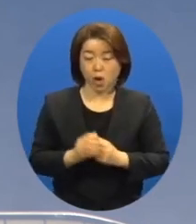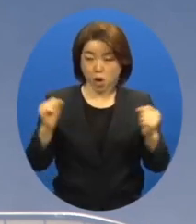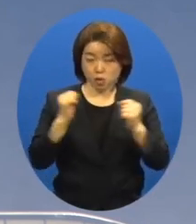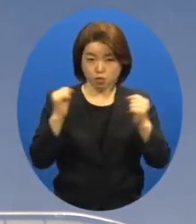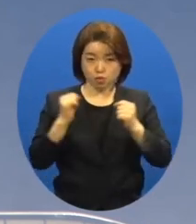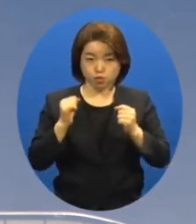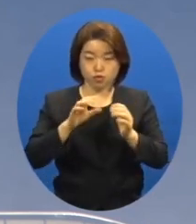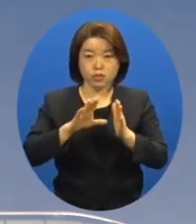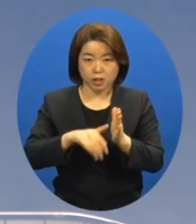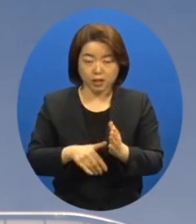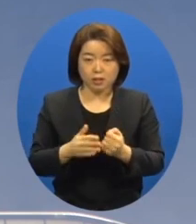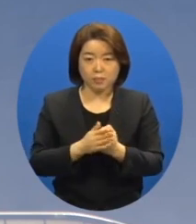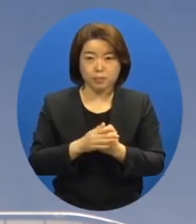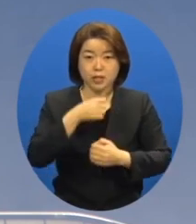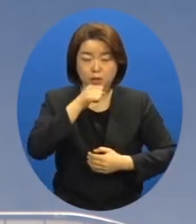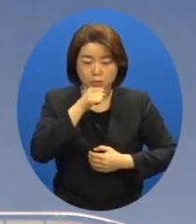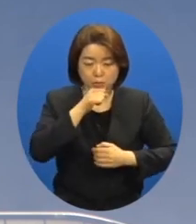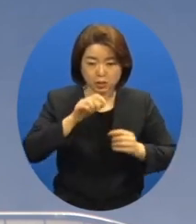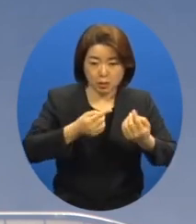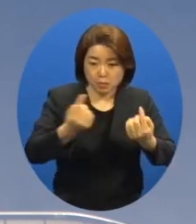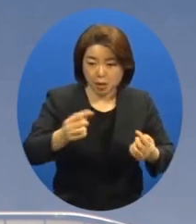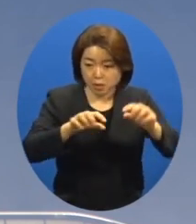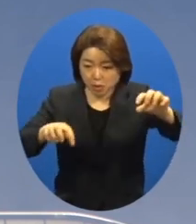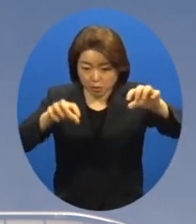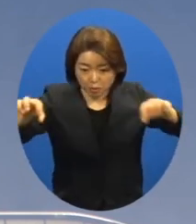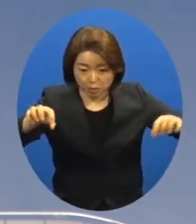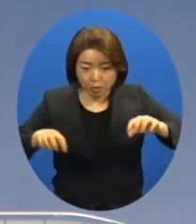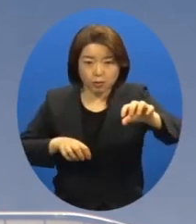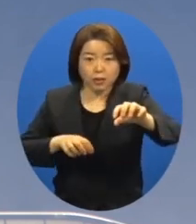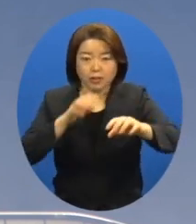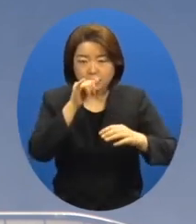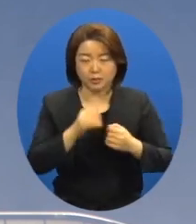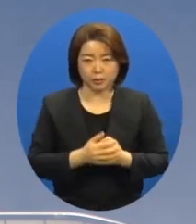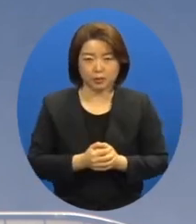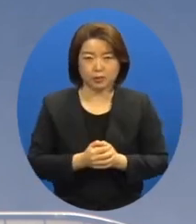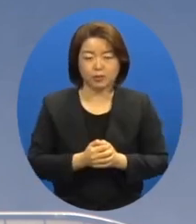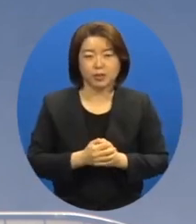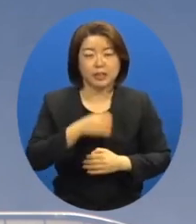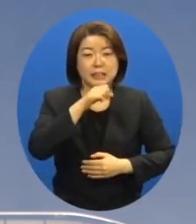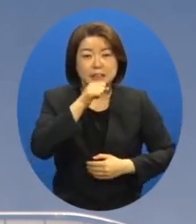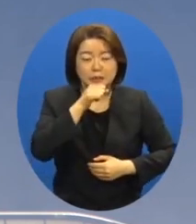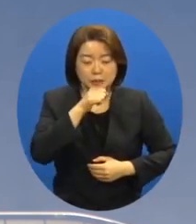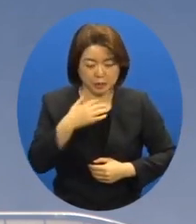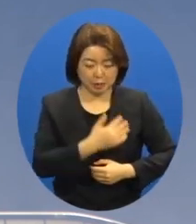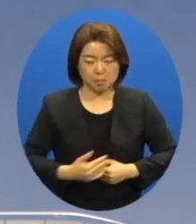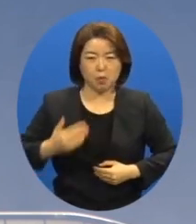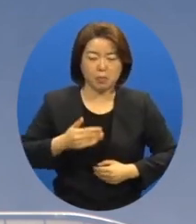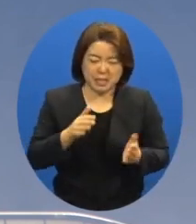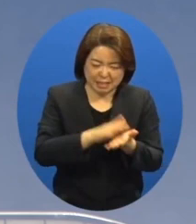서로 따로따로 있다는 겁니다. 염소는 체열이 굉장히 뜨겁고